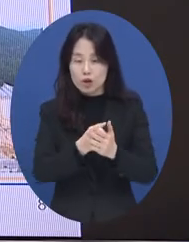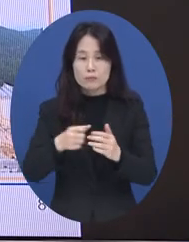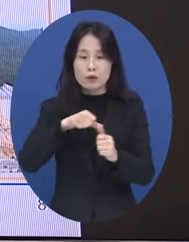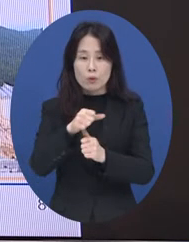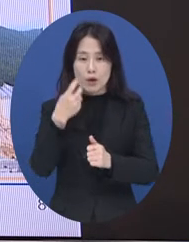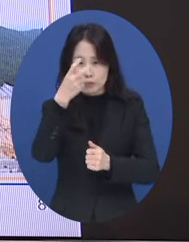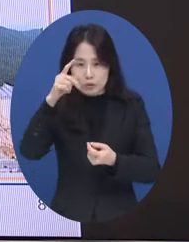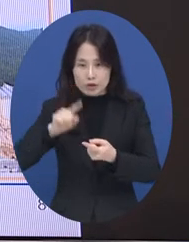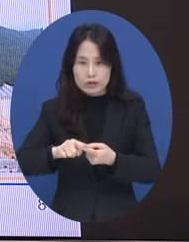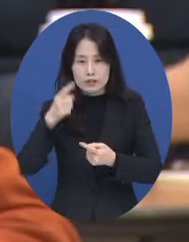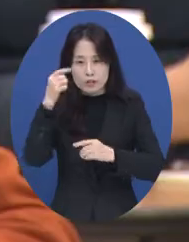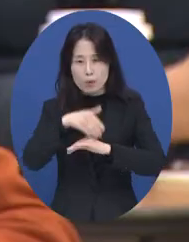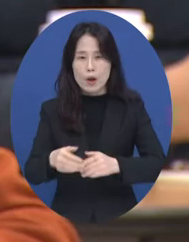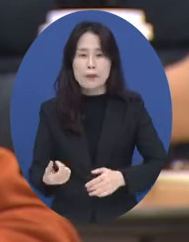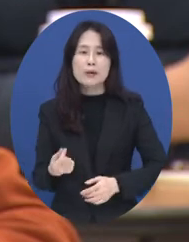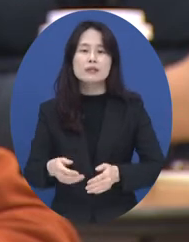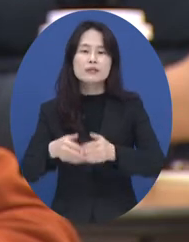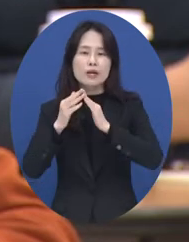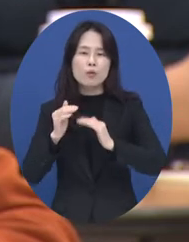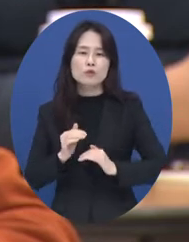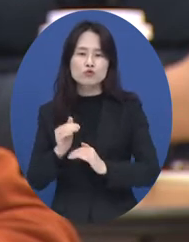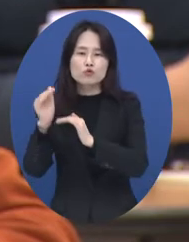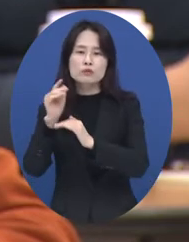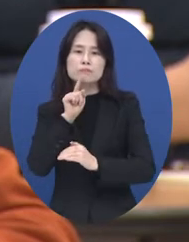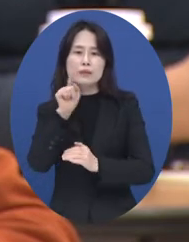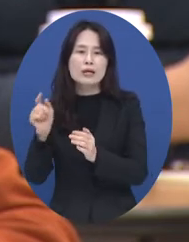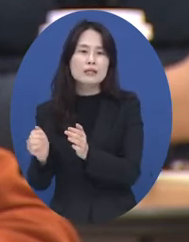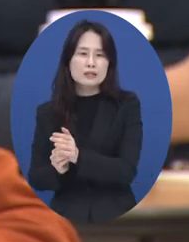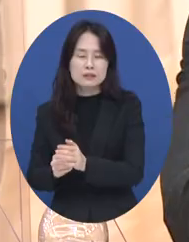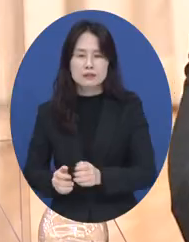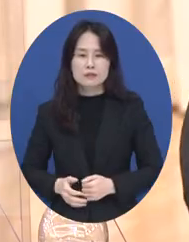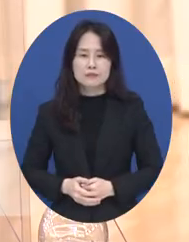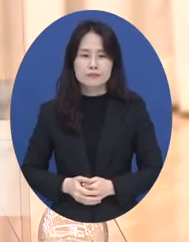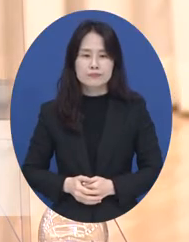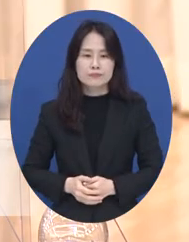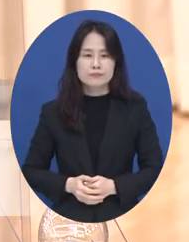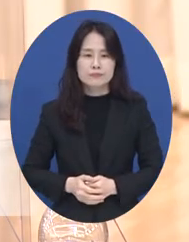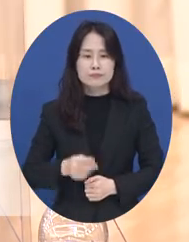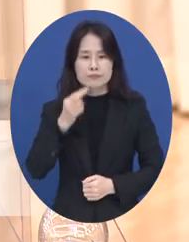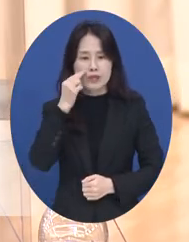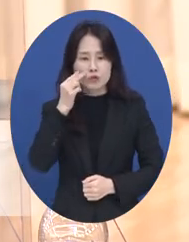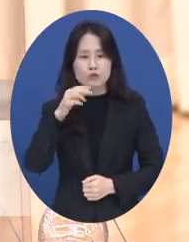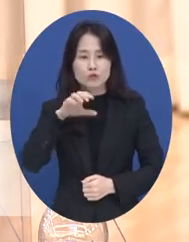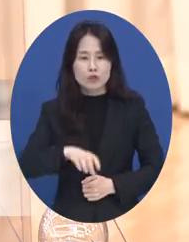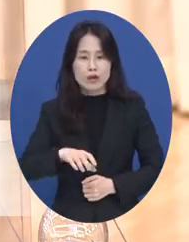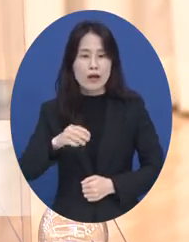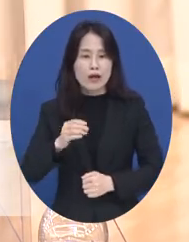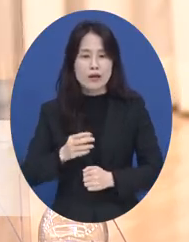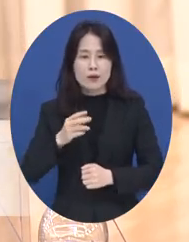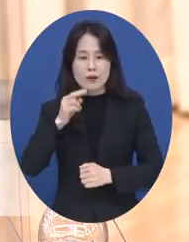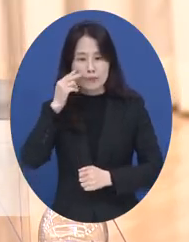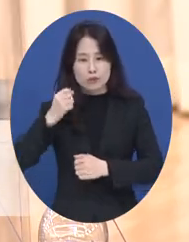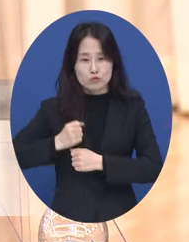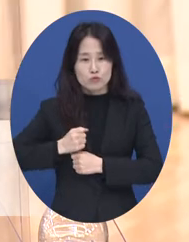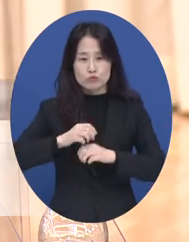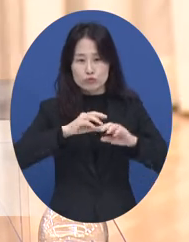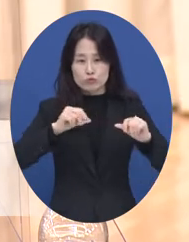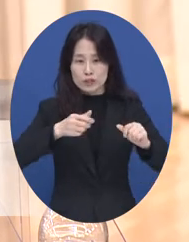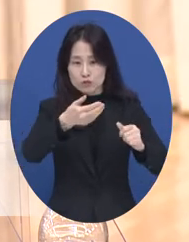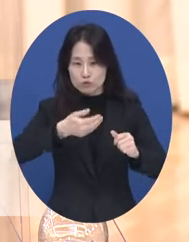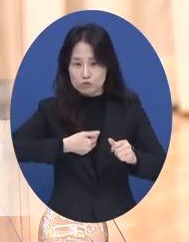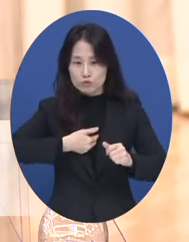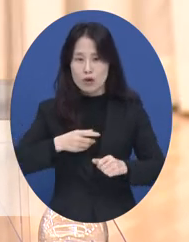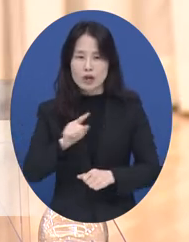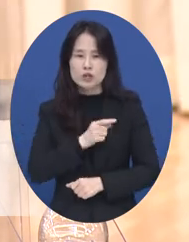보전에 대한 계획을 신속하게 세워 추진해야 한다고 얘기했습니다. 주한미군 반환에 있어서 가장 중요한 것은 제가